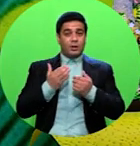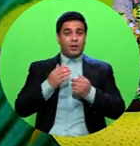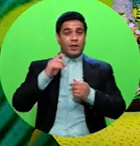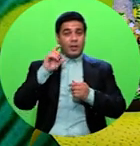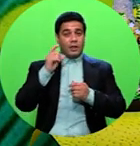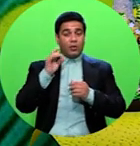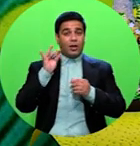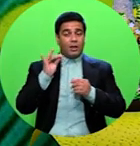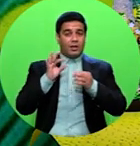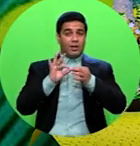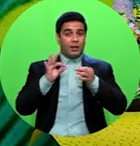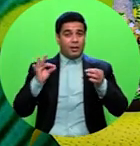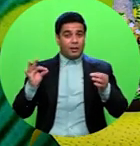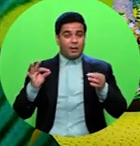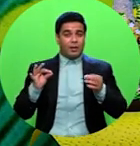иголкой.